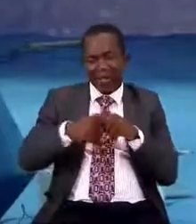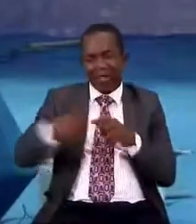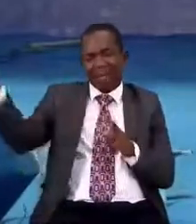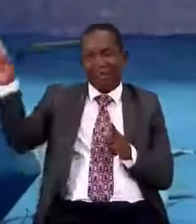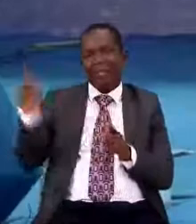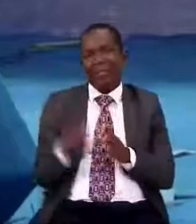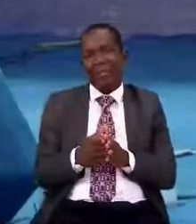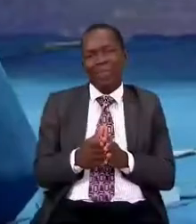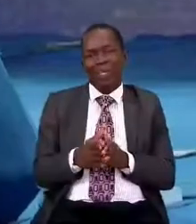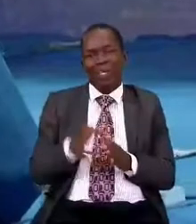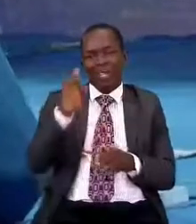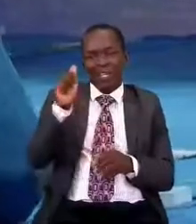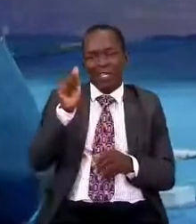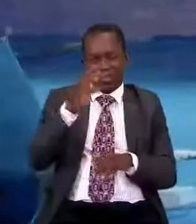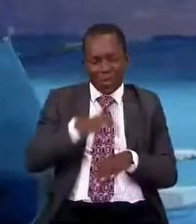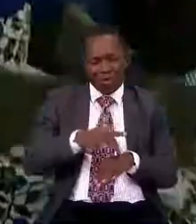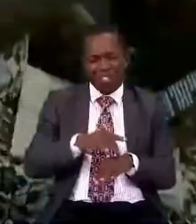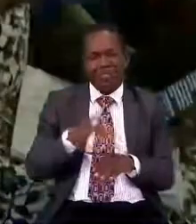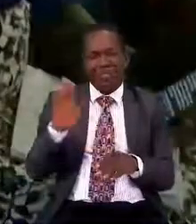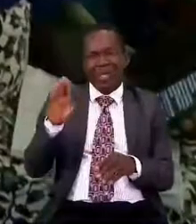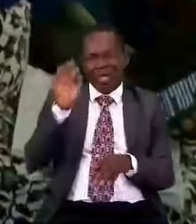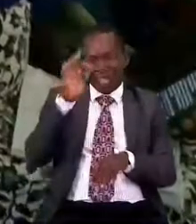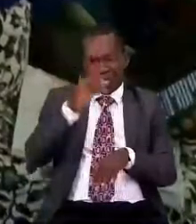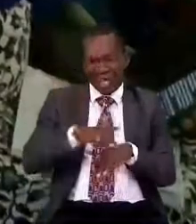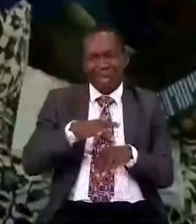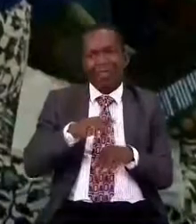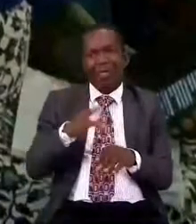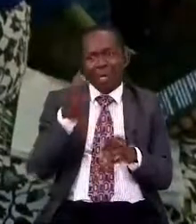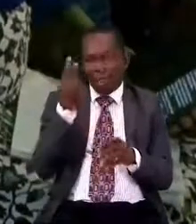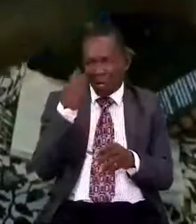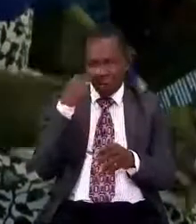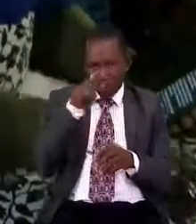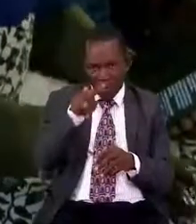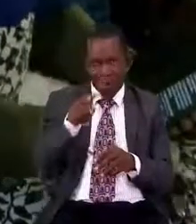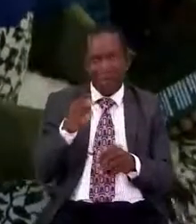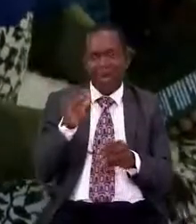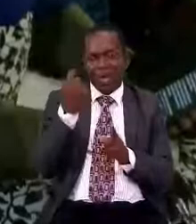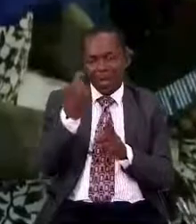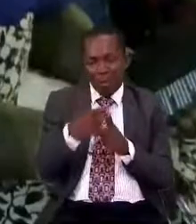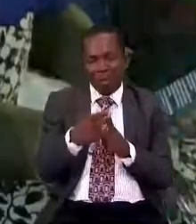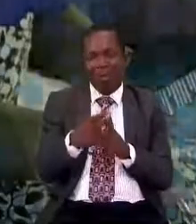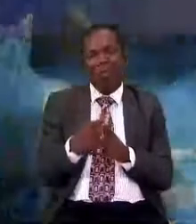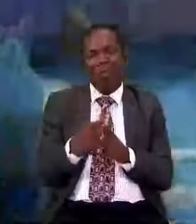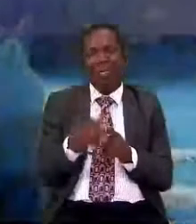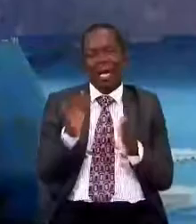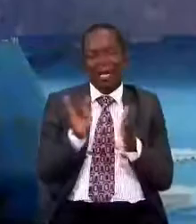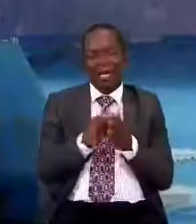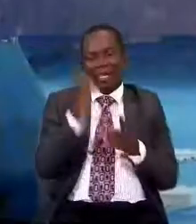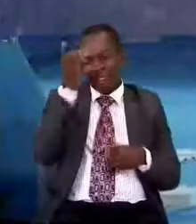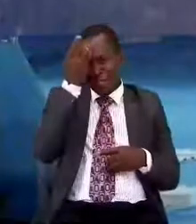Un regard, une parole, et votre maladie est annulée. Et lorsque je